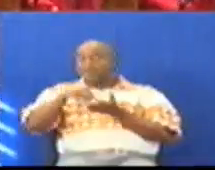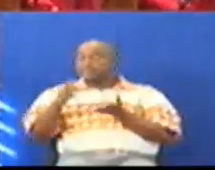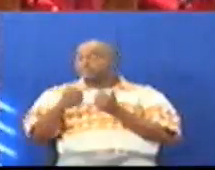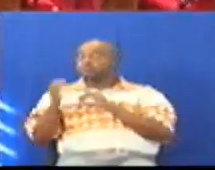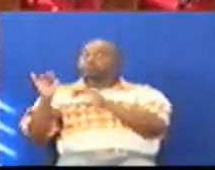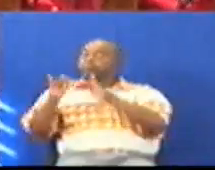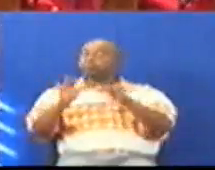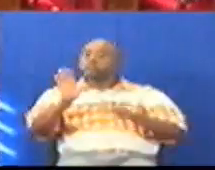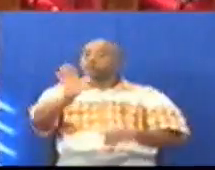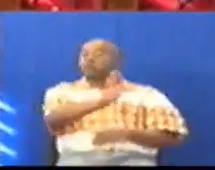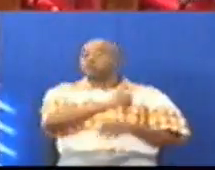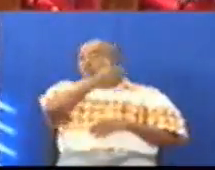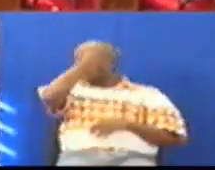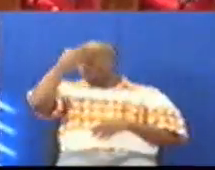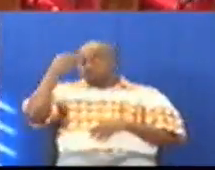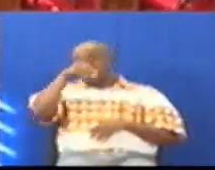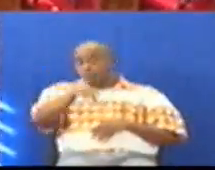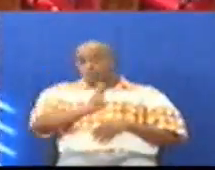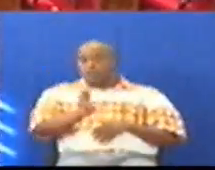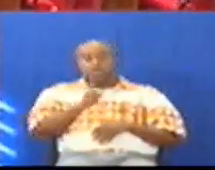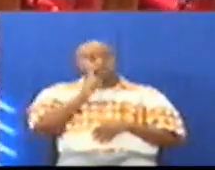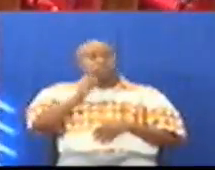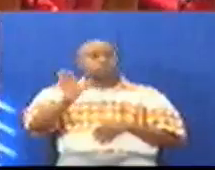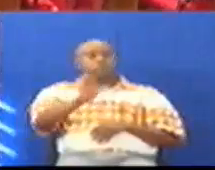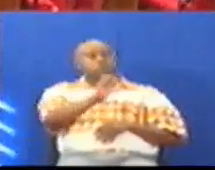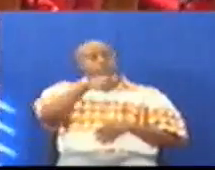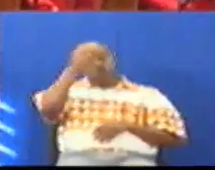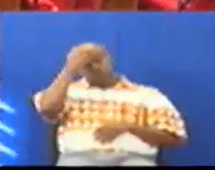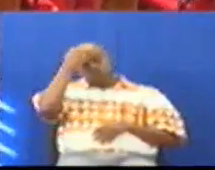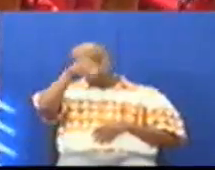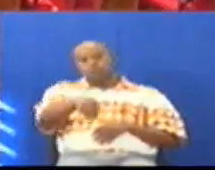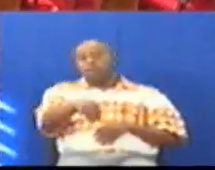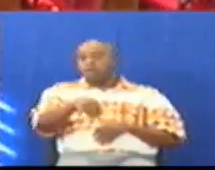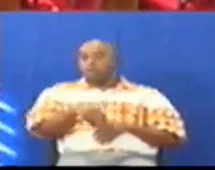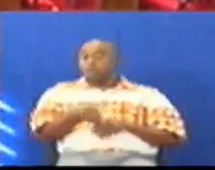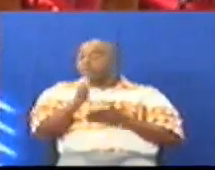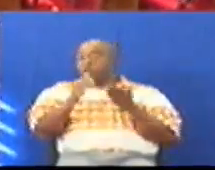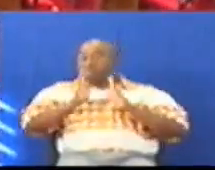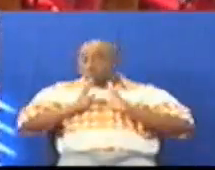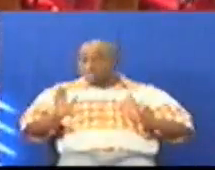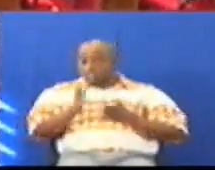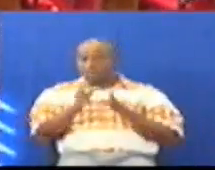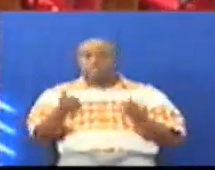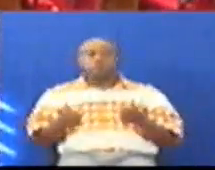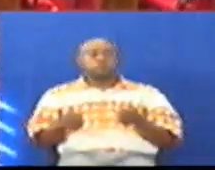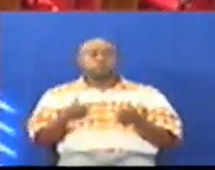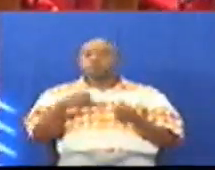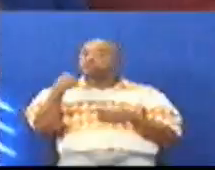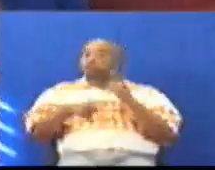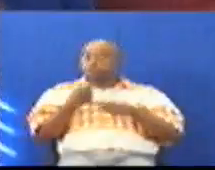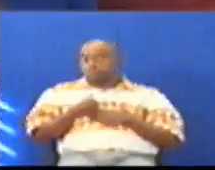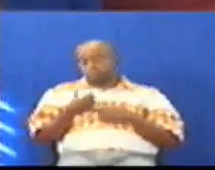kupiga kura waheshimiwa, kila mmoja mahali pake. Baadhi wameshapiga, baadhi bado. Kwa hiyo tuendelee na zoezi la kupiga